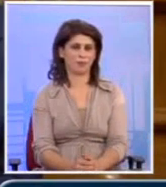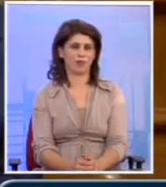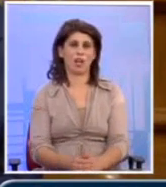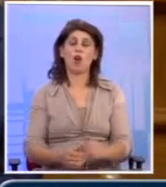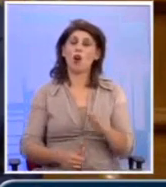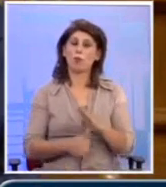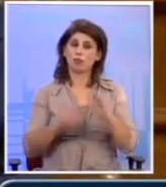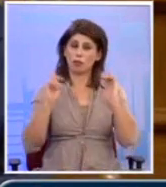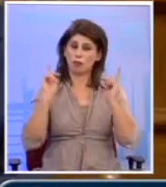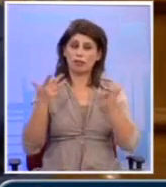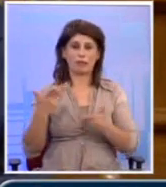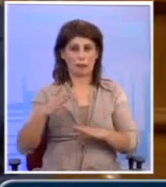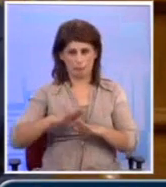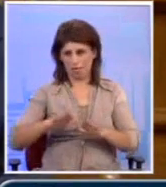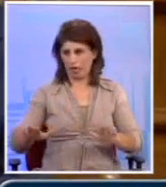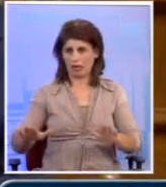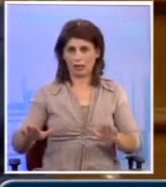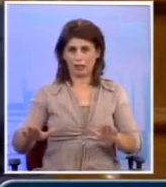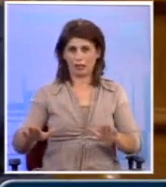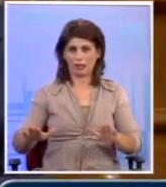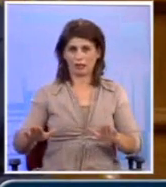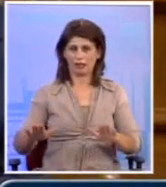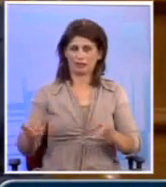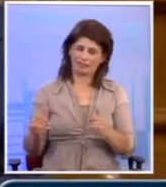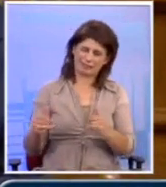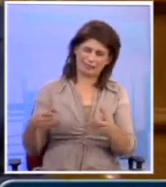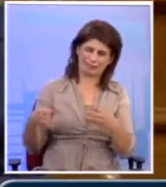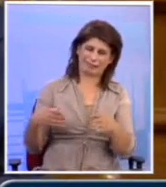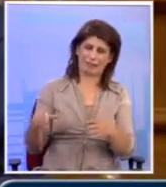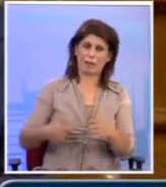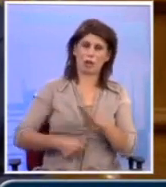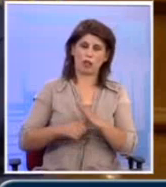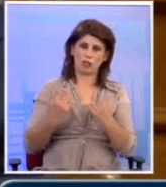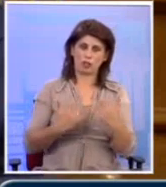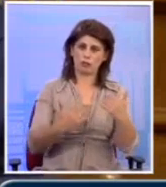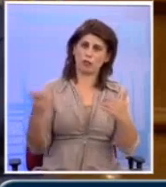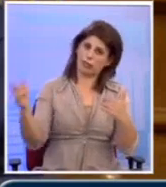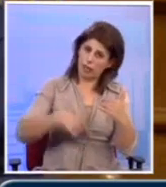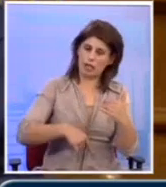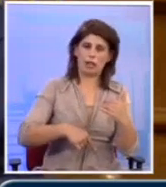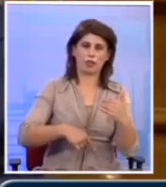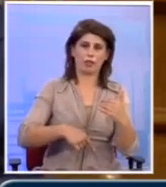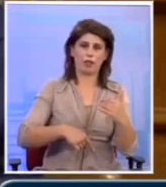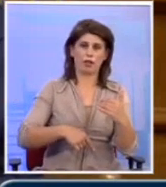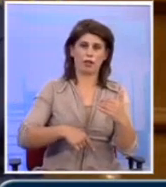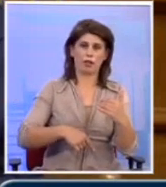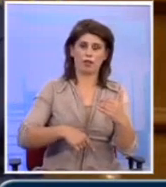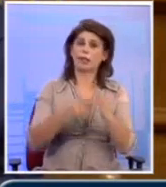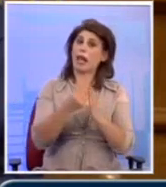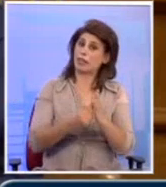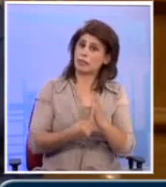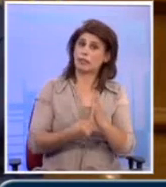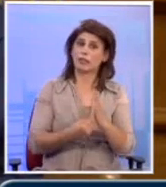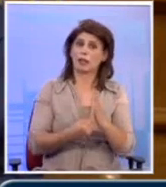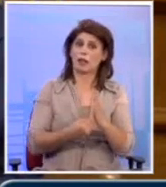κανένα παιδάκι το οποίο το ξεγέλασε η πρόεδρος της Βουλής και ήρθε για να δώσει αξία την οποία